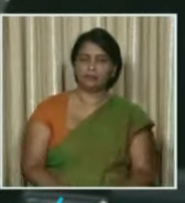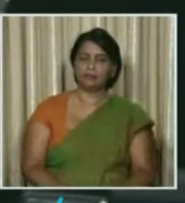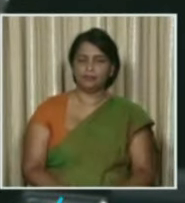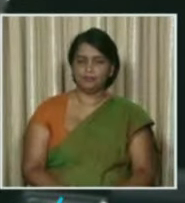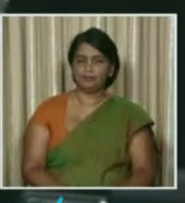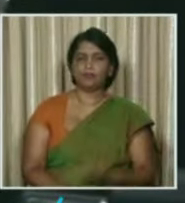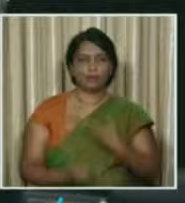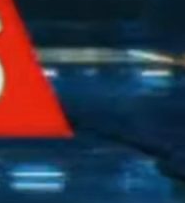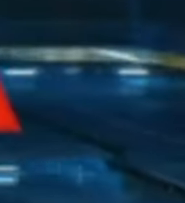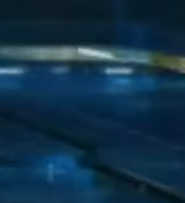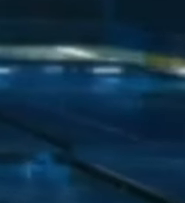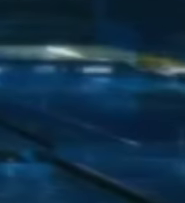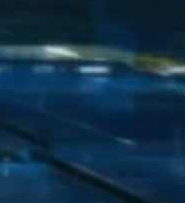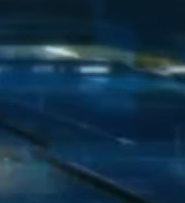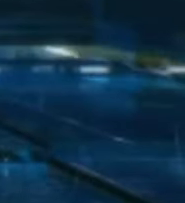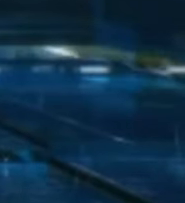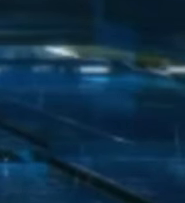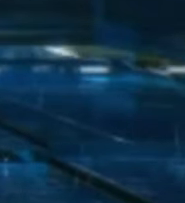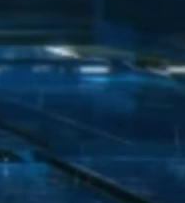අපි ඒ කටයුත්ත කරනවා.